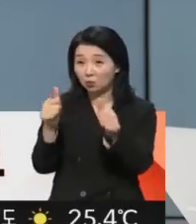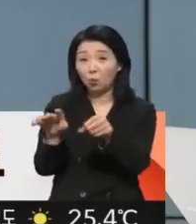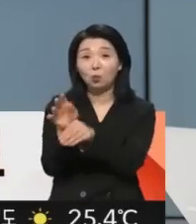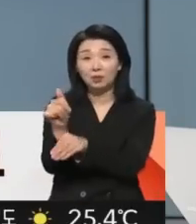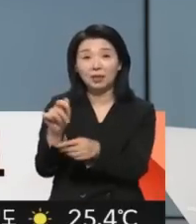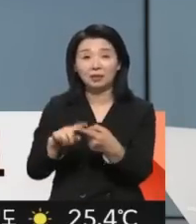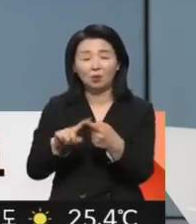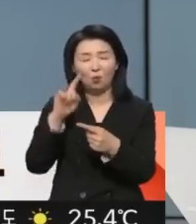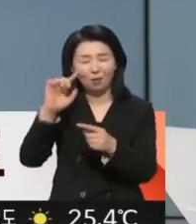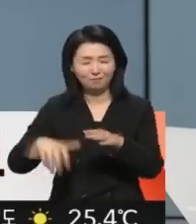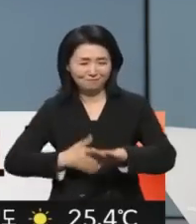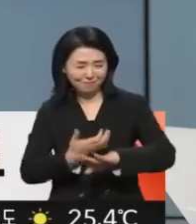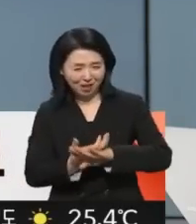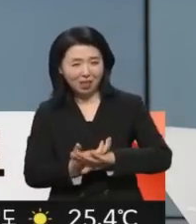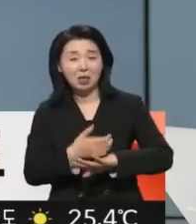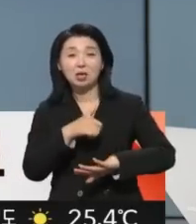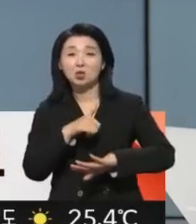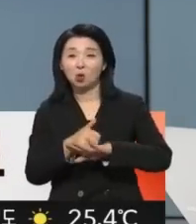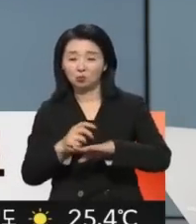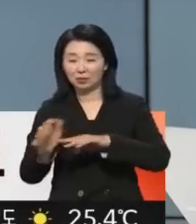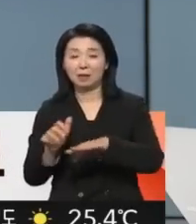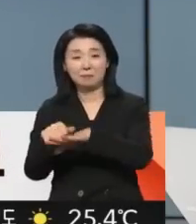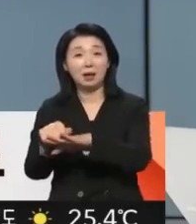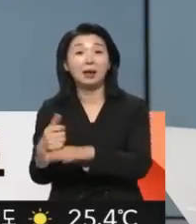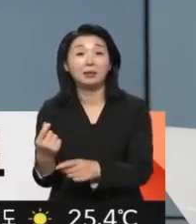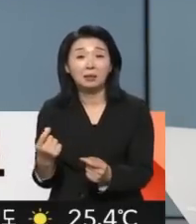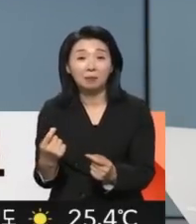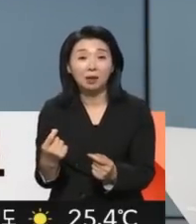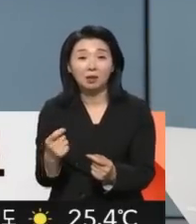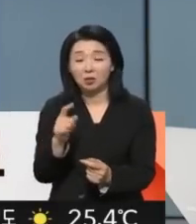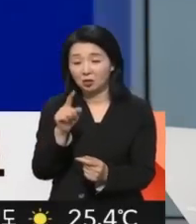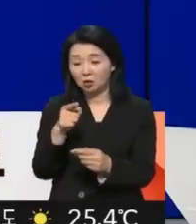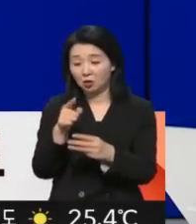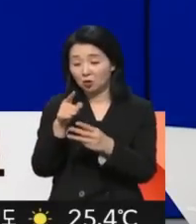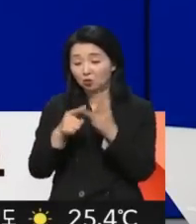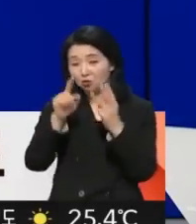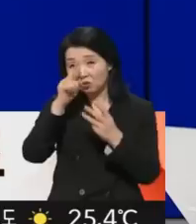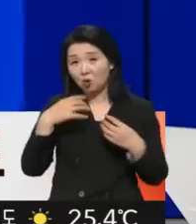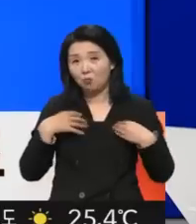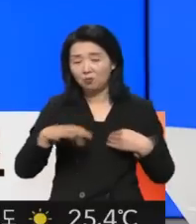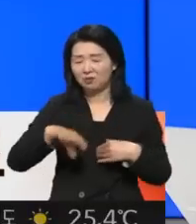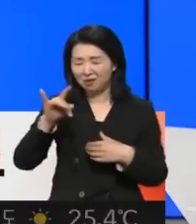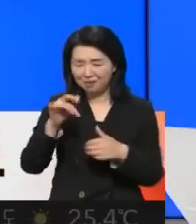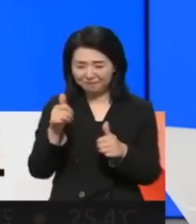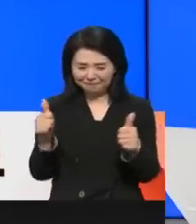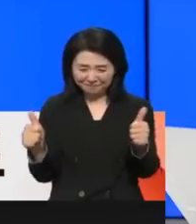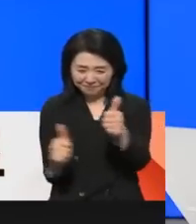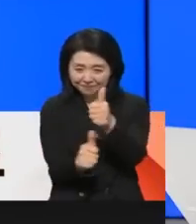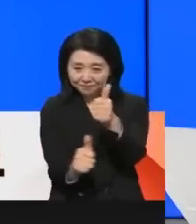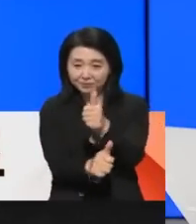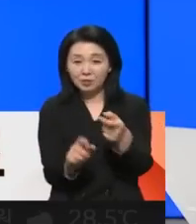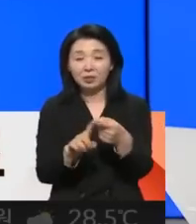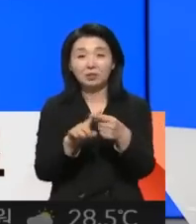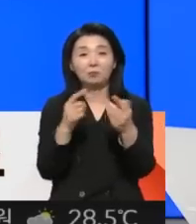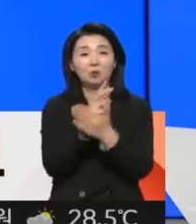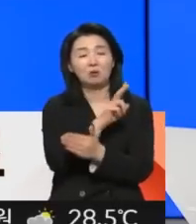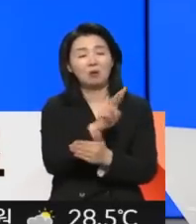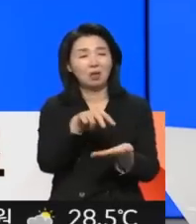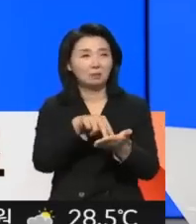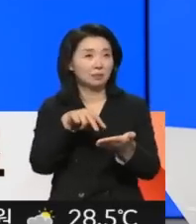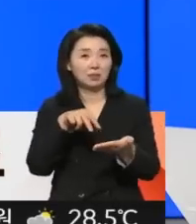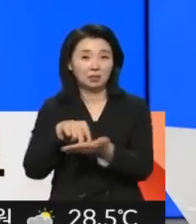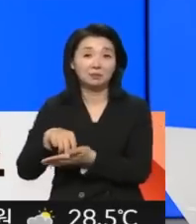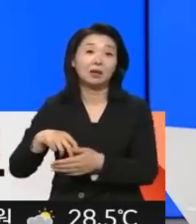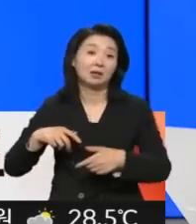일종의 쿠데타를 해서 집권했다 이런 발언을 했는데요. 윤 정부의 첫 개각에 대해서는 여야의 반응이 정반대로 엇갈리고